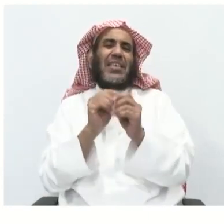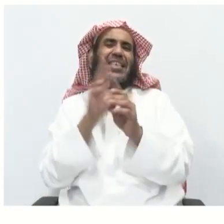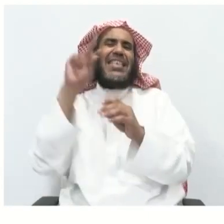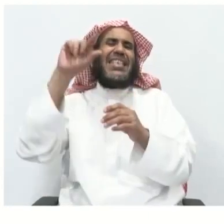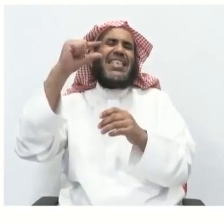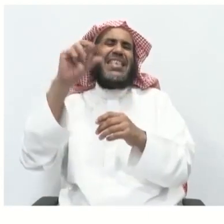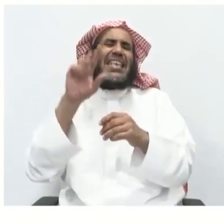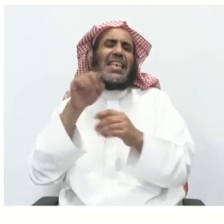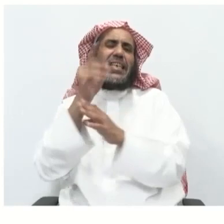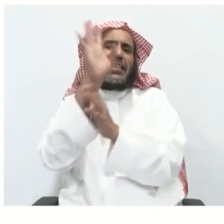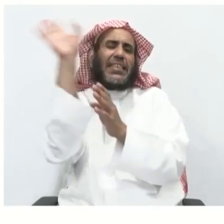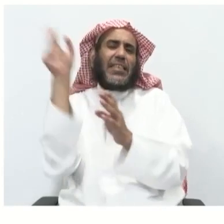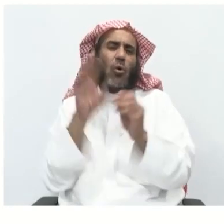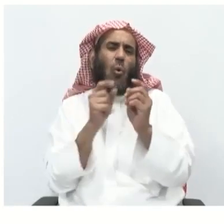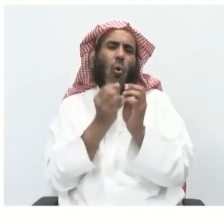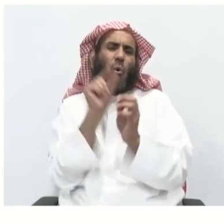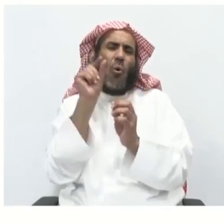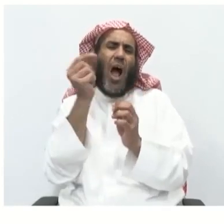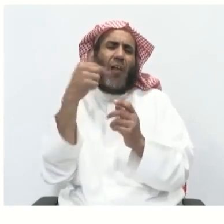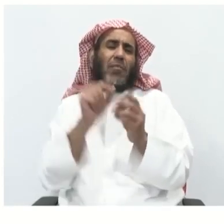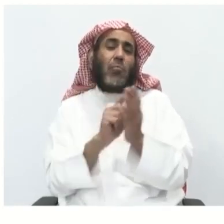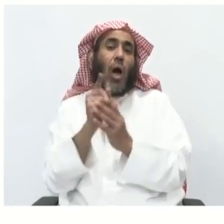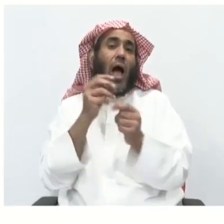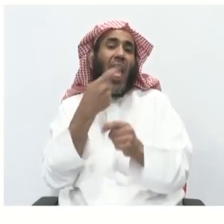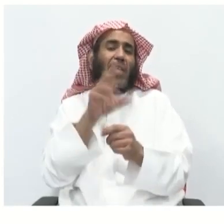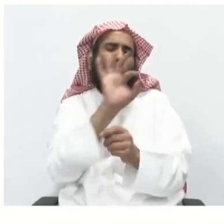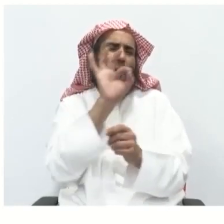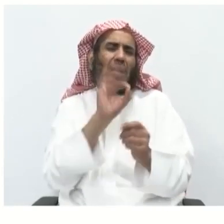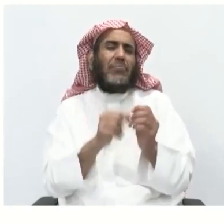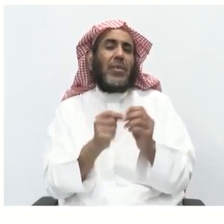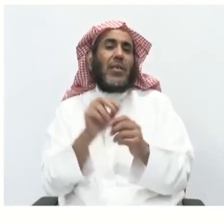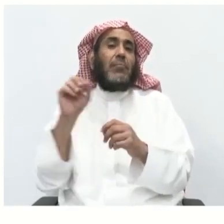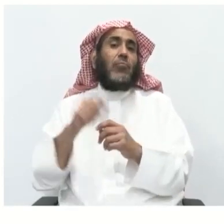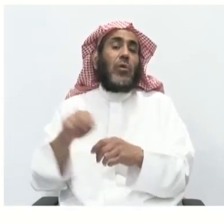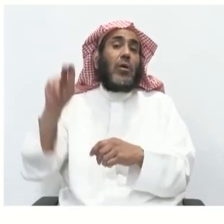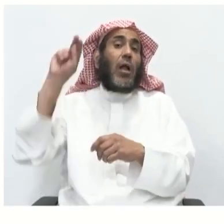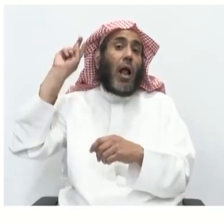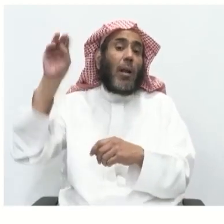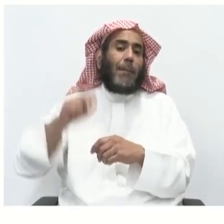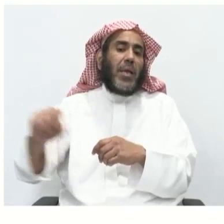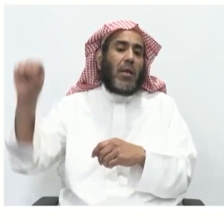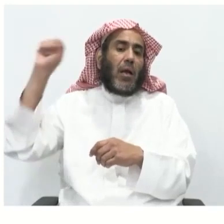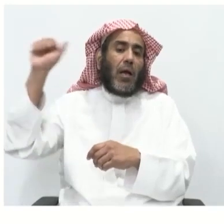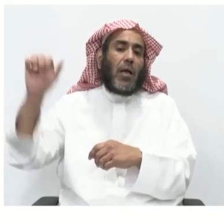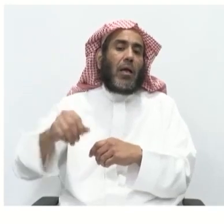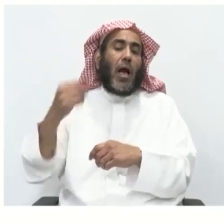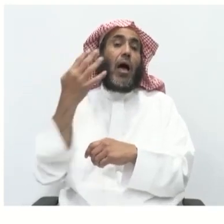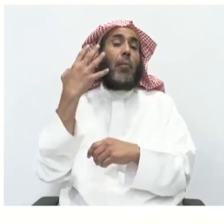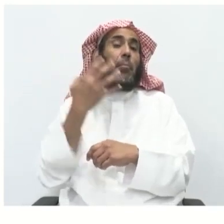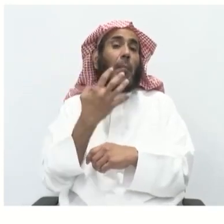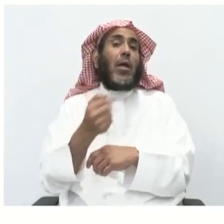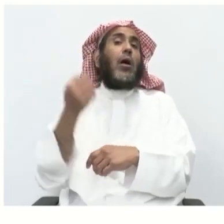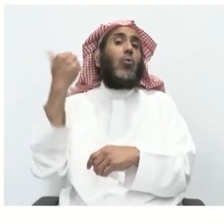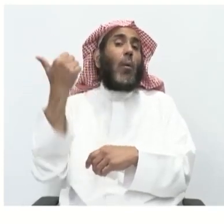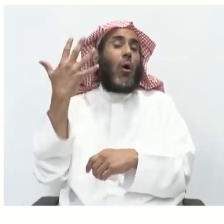الله ولمعرفه ما يفعله هذا الدواء البي اي 457 لفيروس